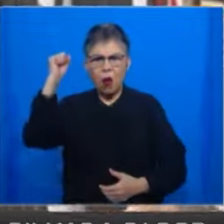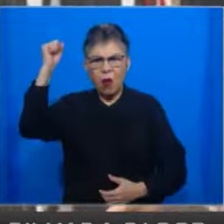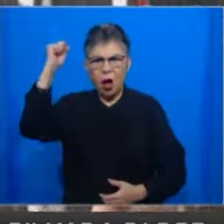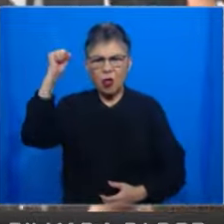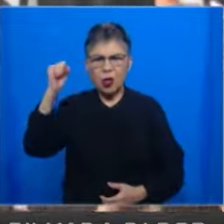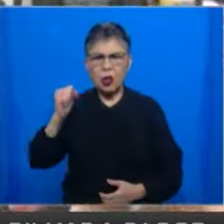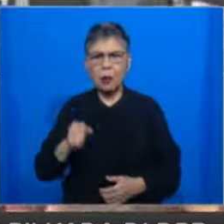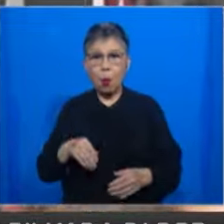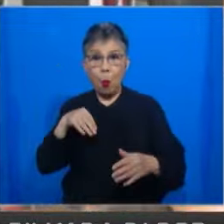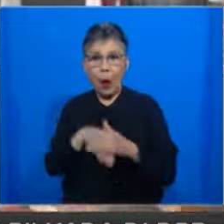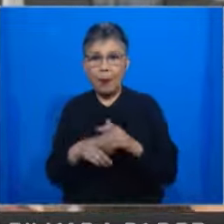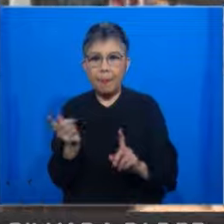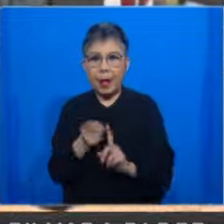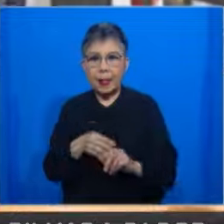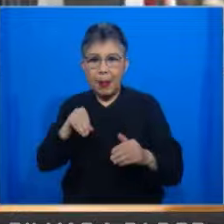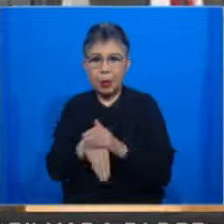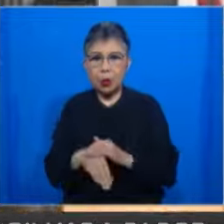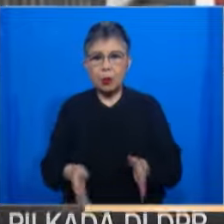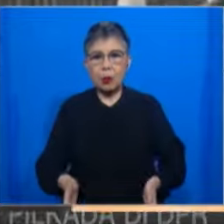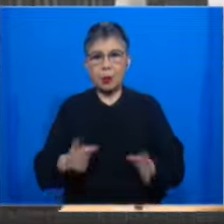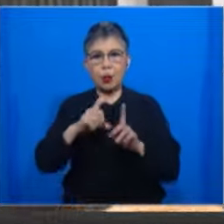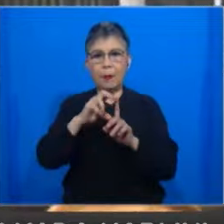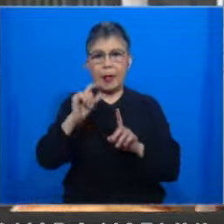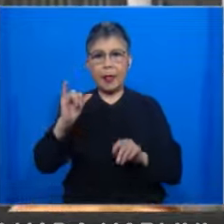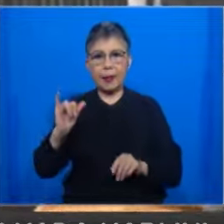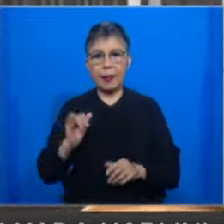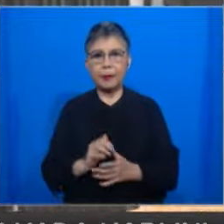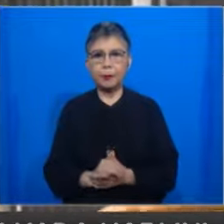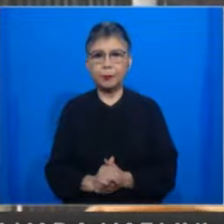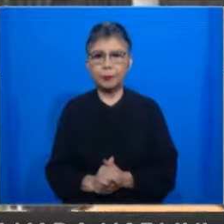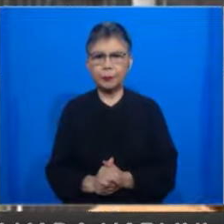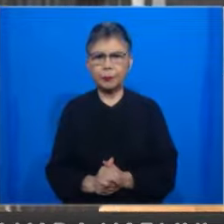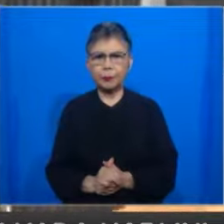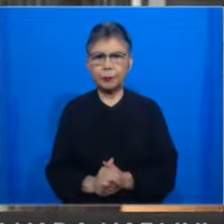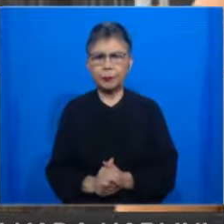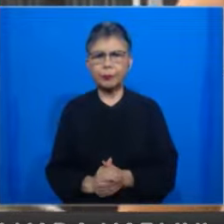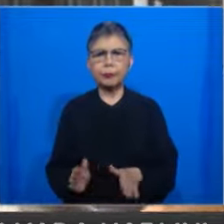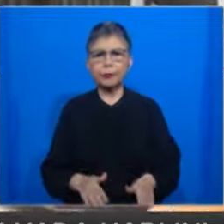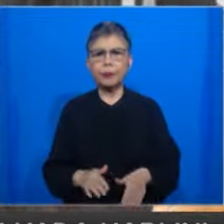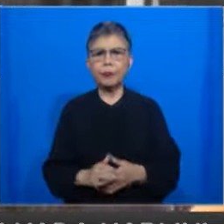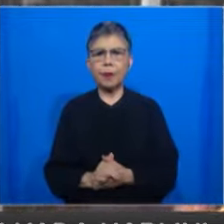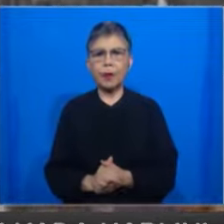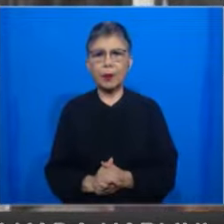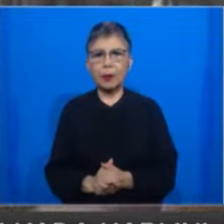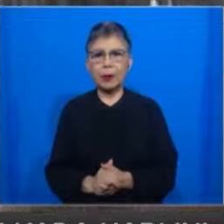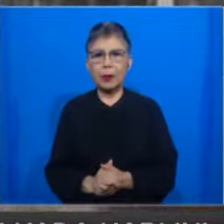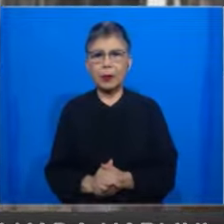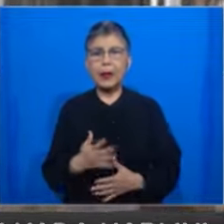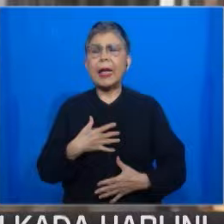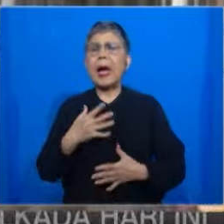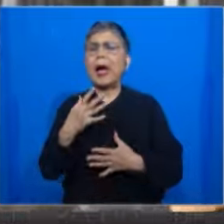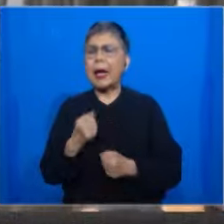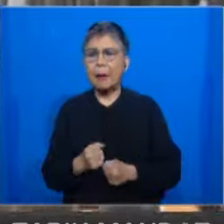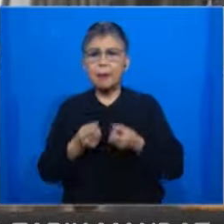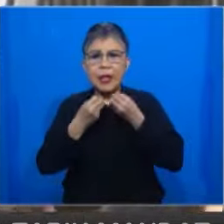akan masuk ke dalam gedung DPR MPR RI. Dan Benny, kita mengharapkan bahwa